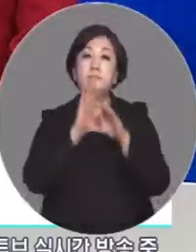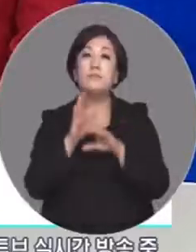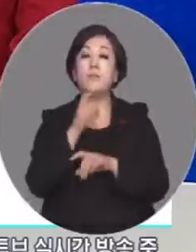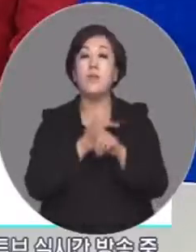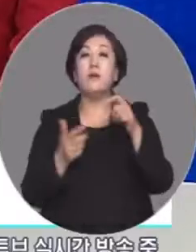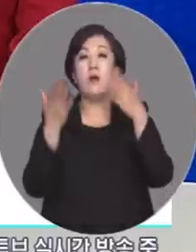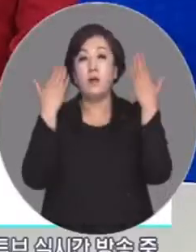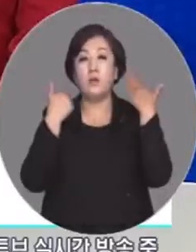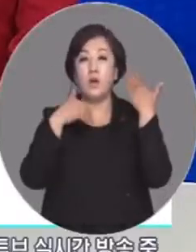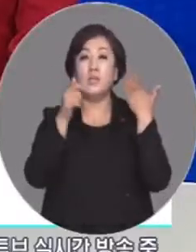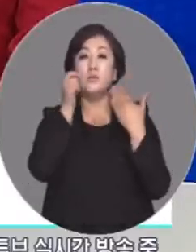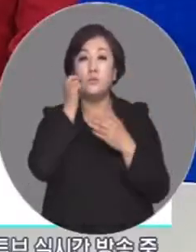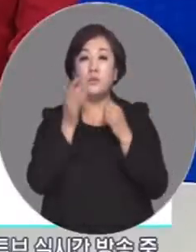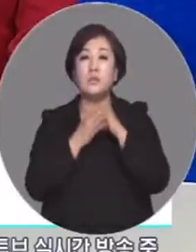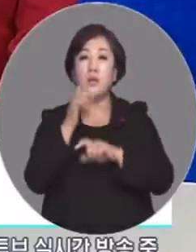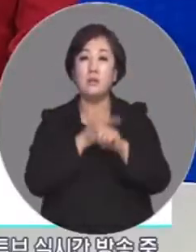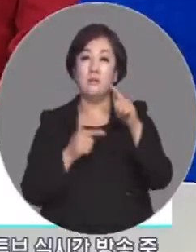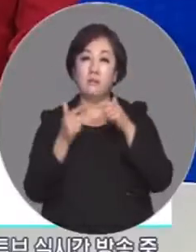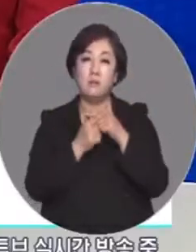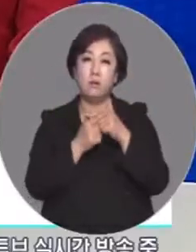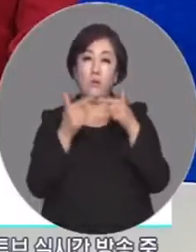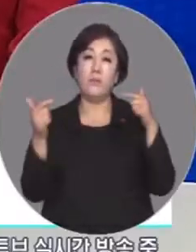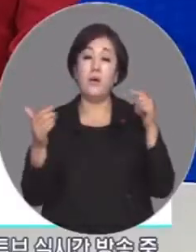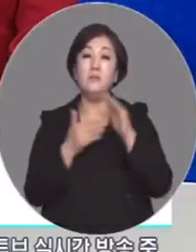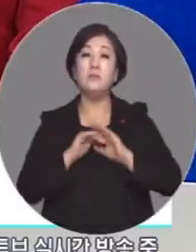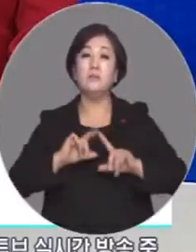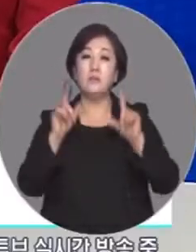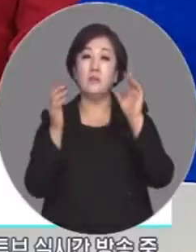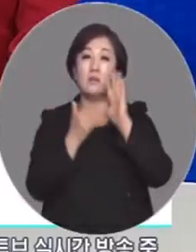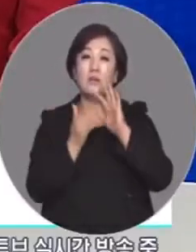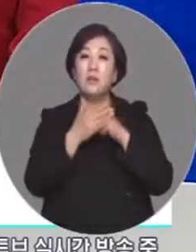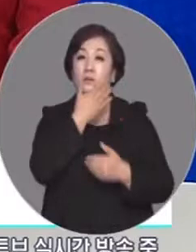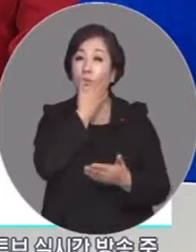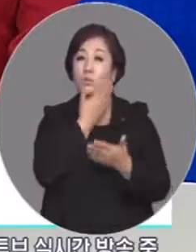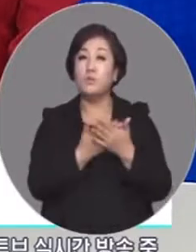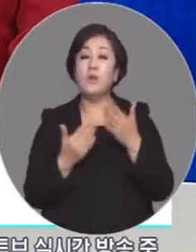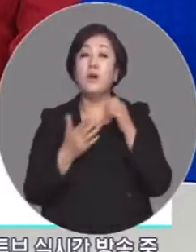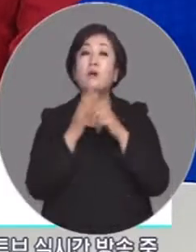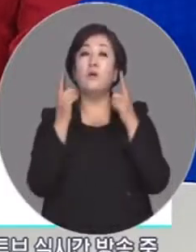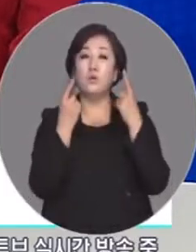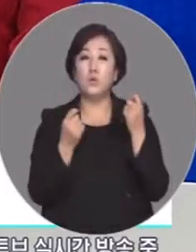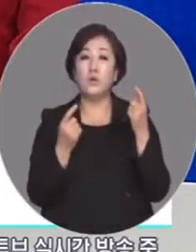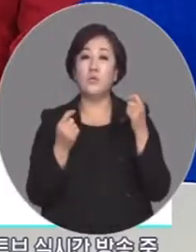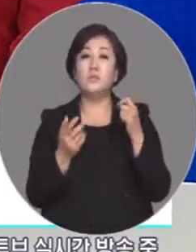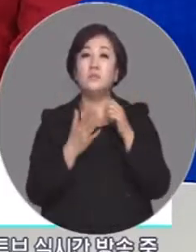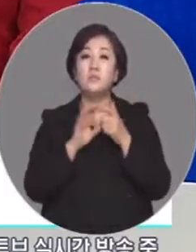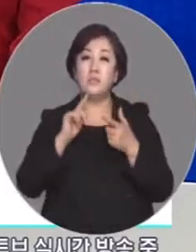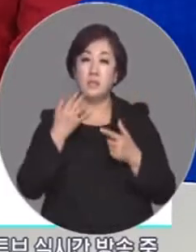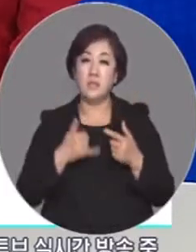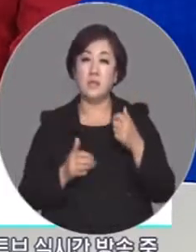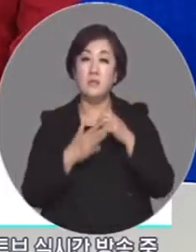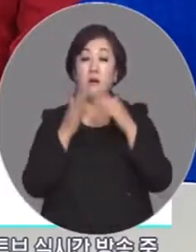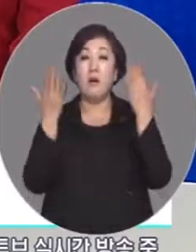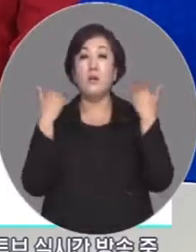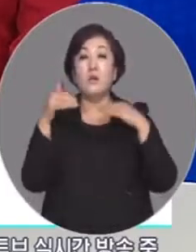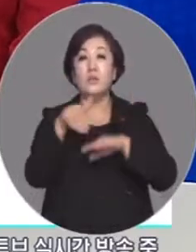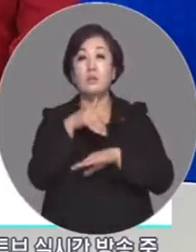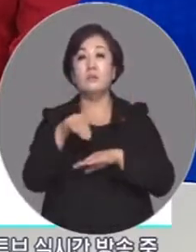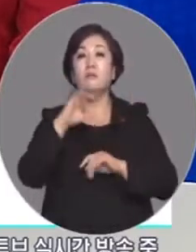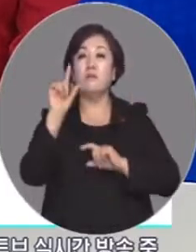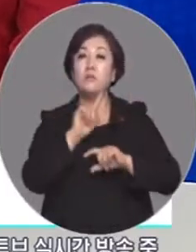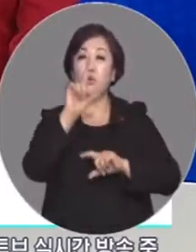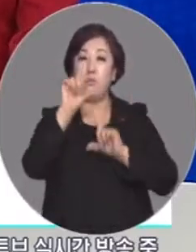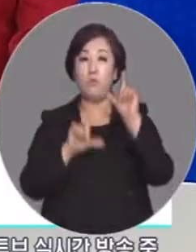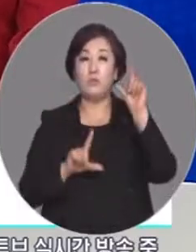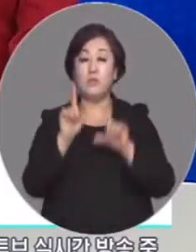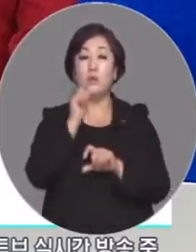코로나로 학교에 갈 수 없는 날이 많았던 올해 학교의 소중함을 느끼는 동시에 우리 아이들이 다니는 학교는 어떤